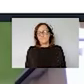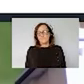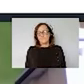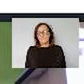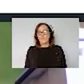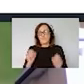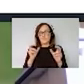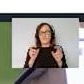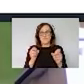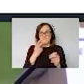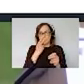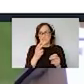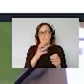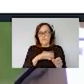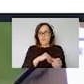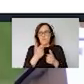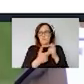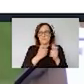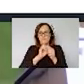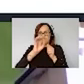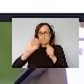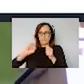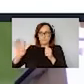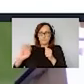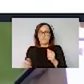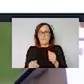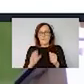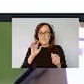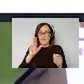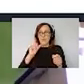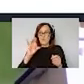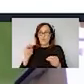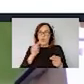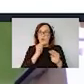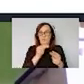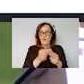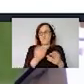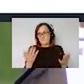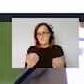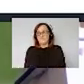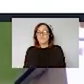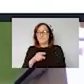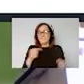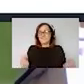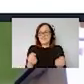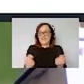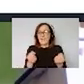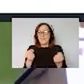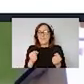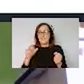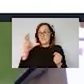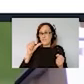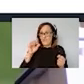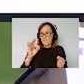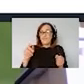O tak, widzę właśnie tutaj, że można wygenerować i rozesłać. Tutaj Kasia mi pomaga i odpowiada na pytania Państwa. Ja staram się ogarnąć i czat, i